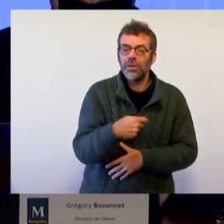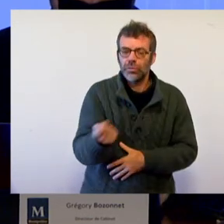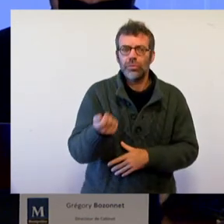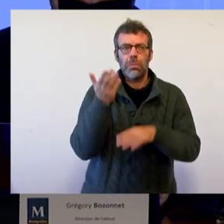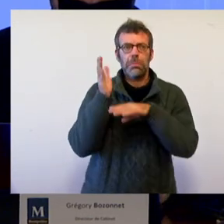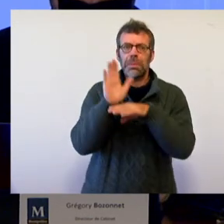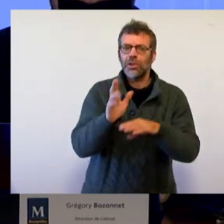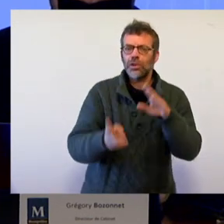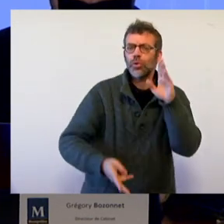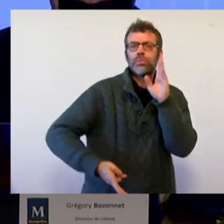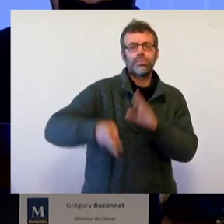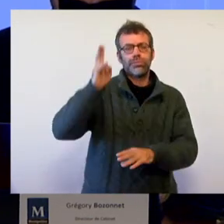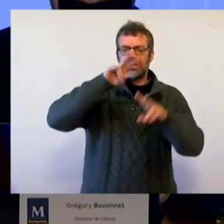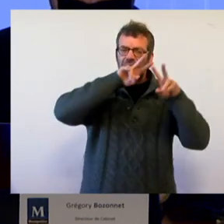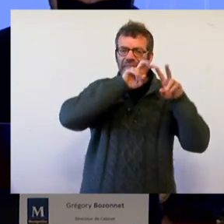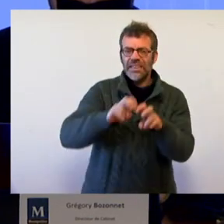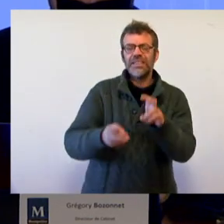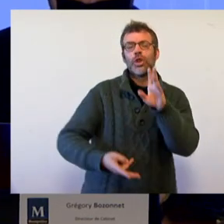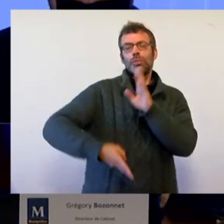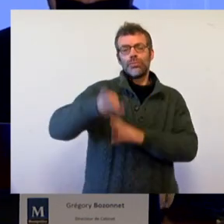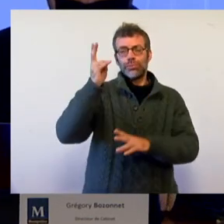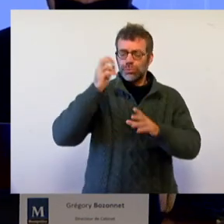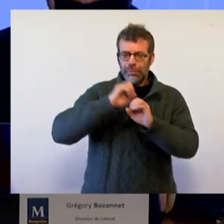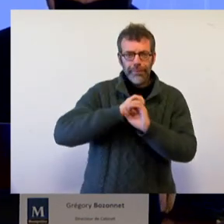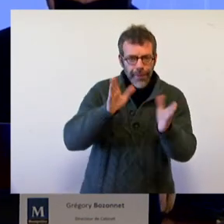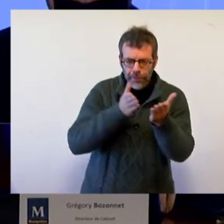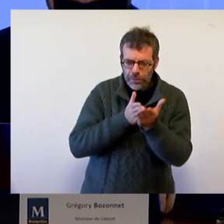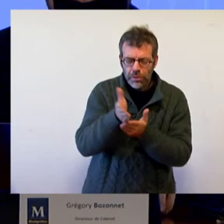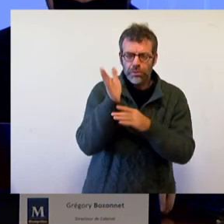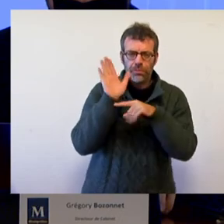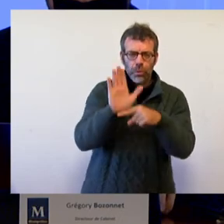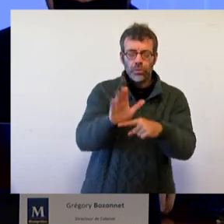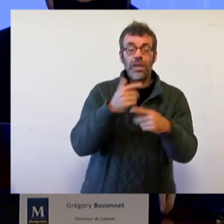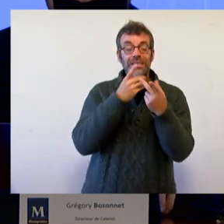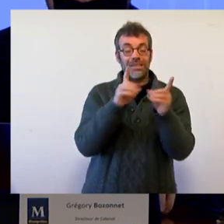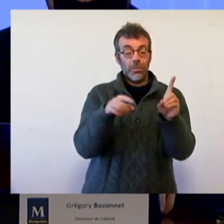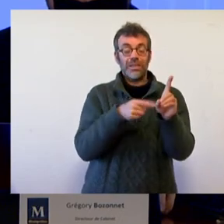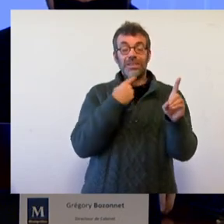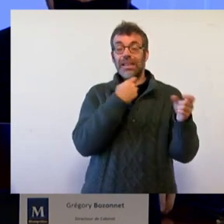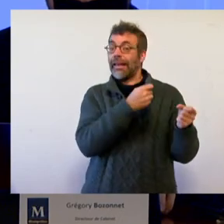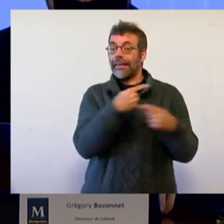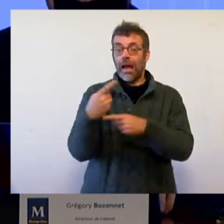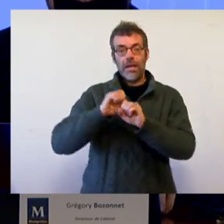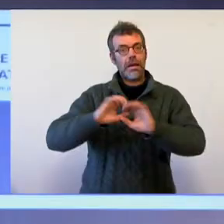plus analytique, plus parlante et plus claire. La démocratie, c'est la clarté.